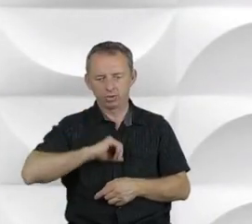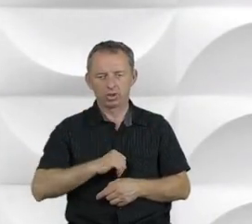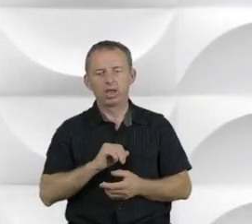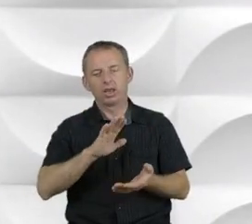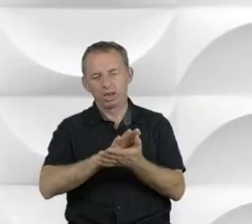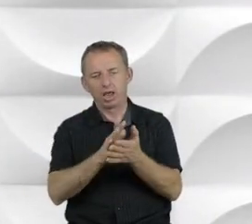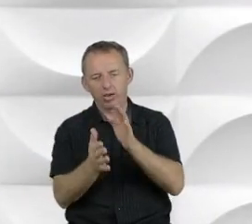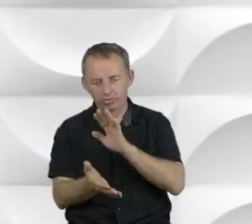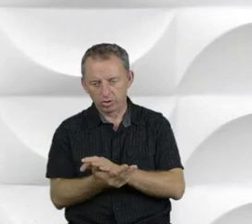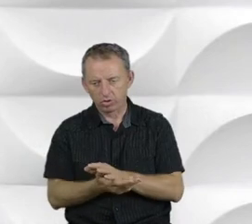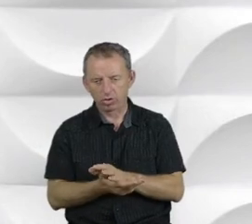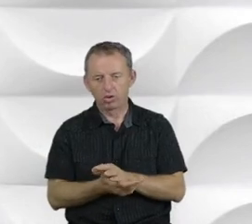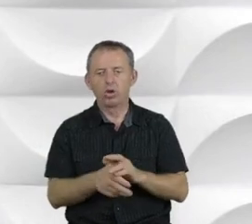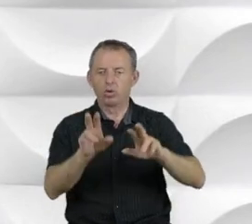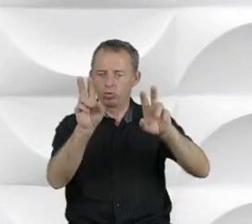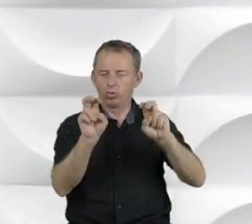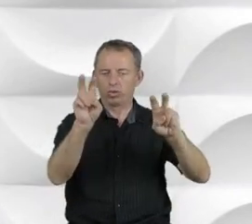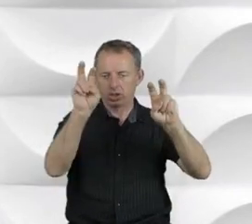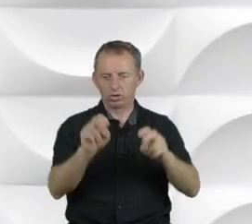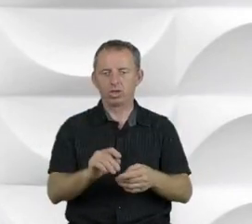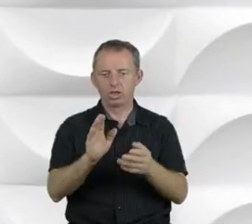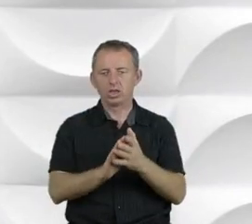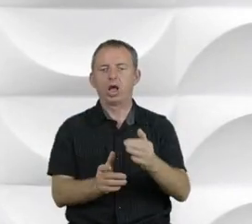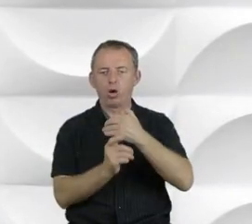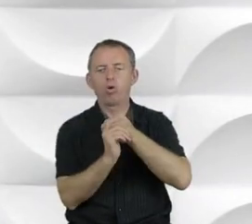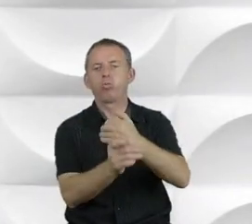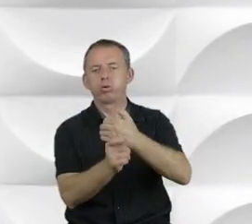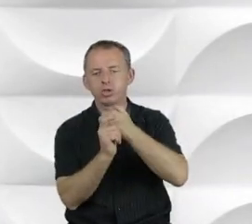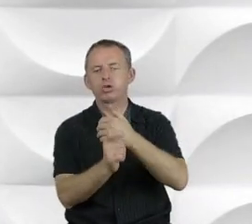nawzajem utytułowani na ubliżają.